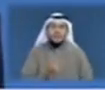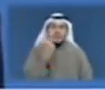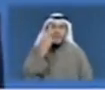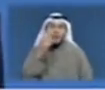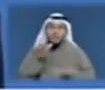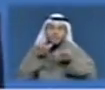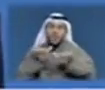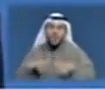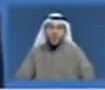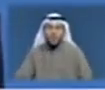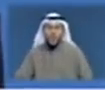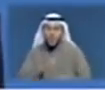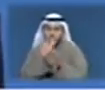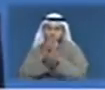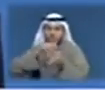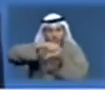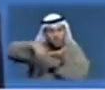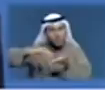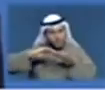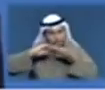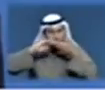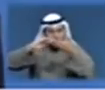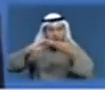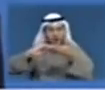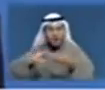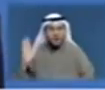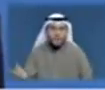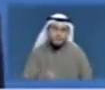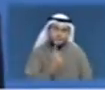7 مليارات و300 مليون دولار. سددت دولة الكويت منها